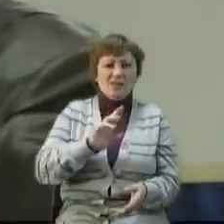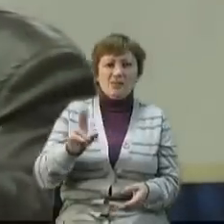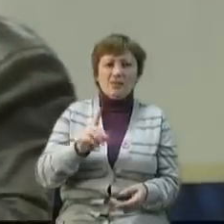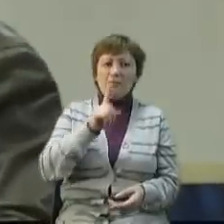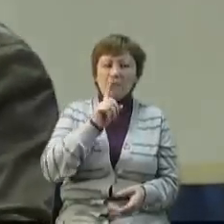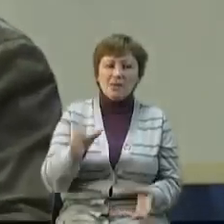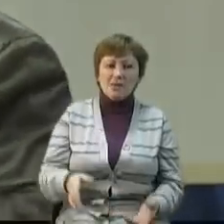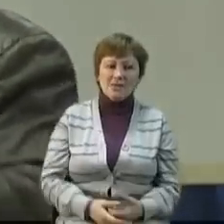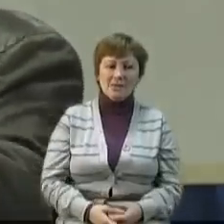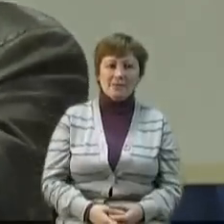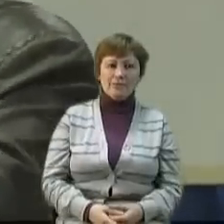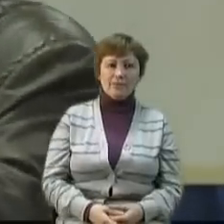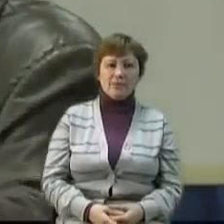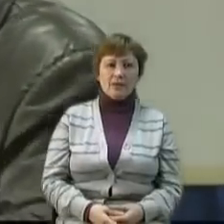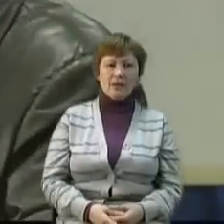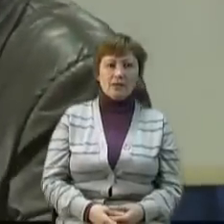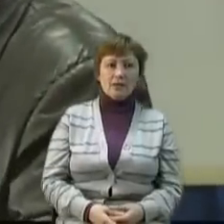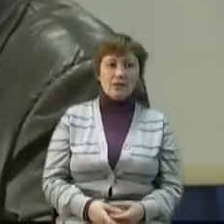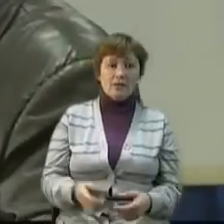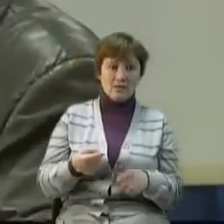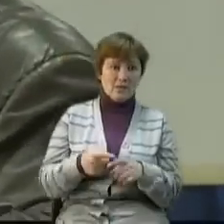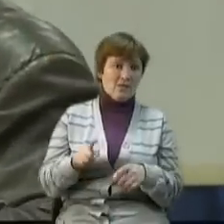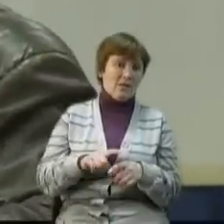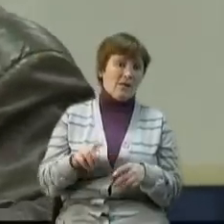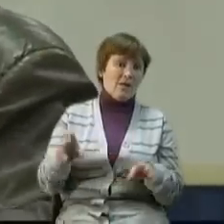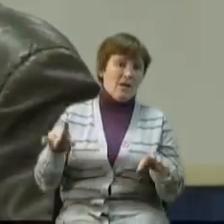Это большой обман, потому что все пилят.